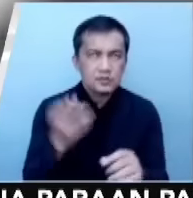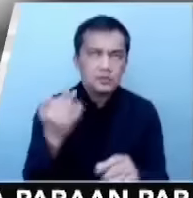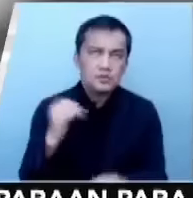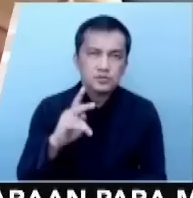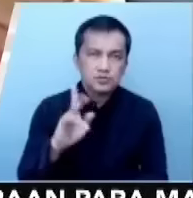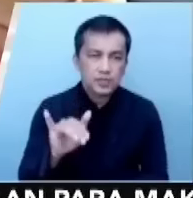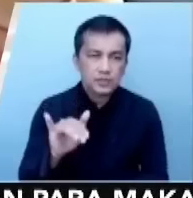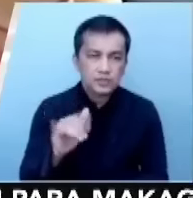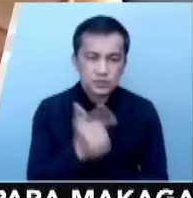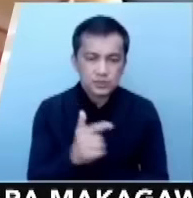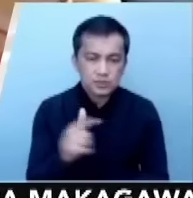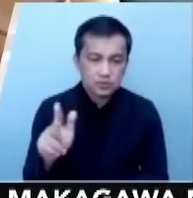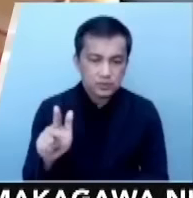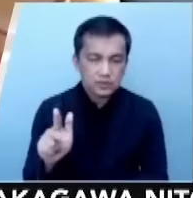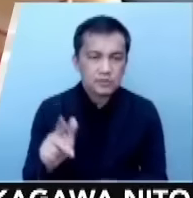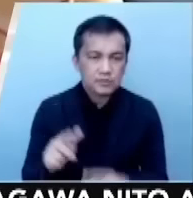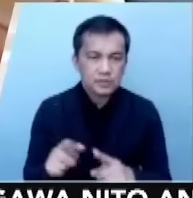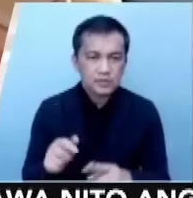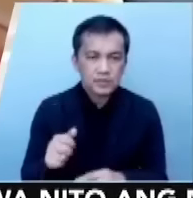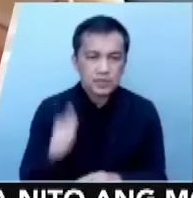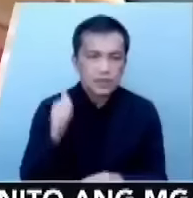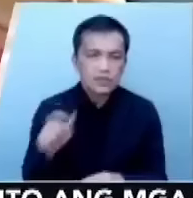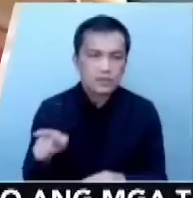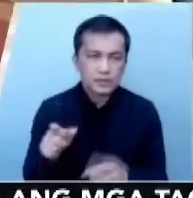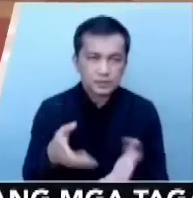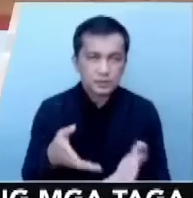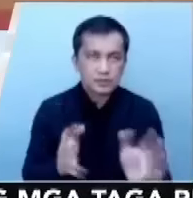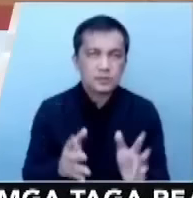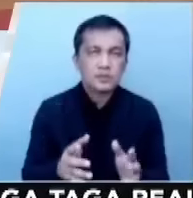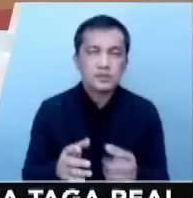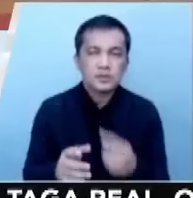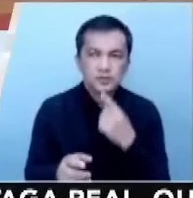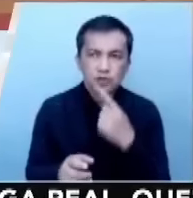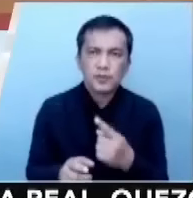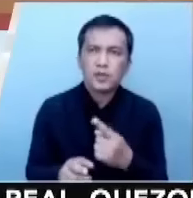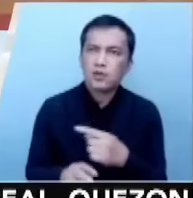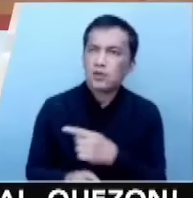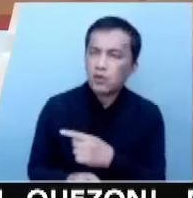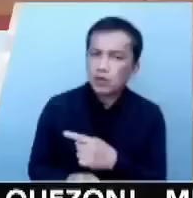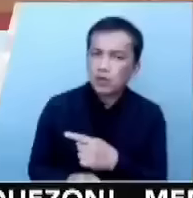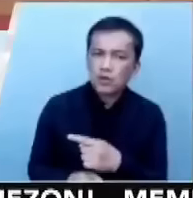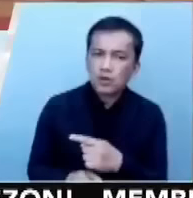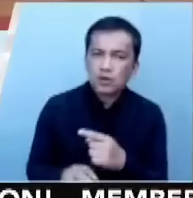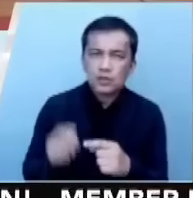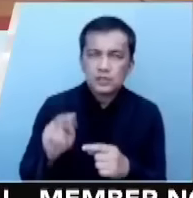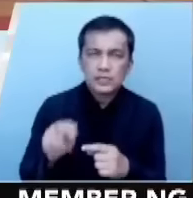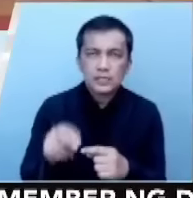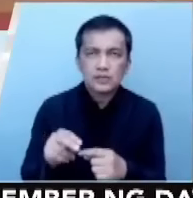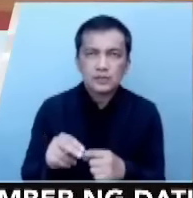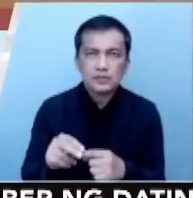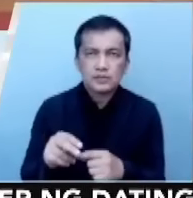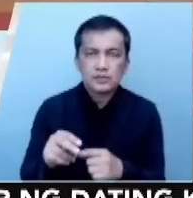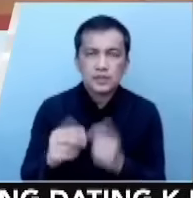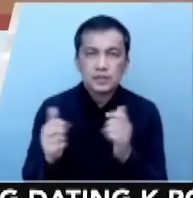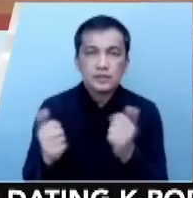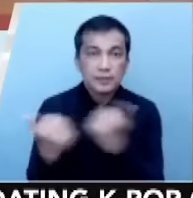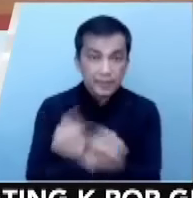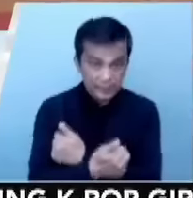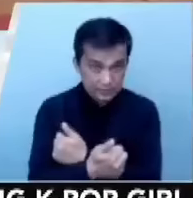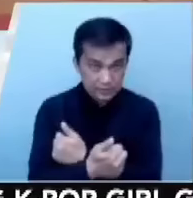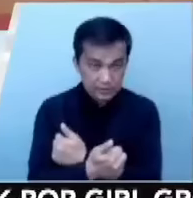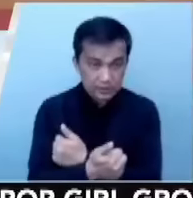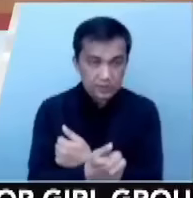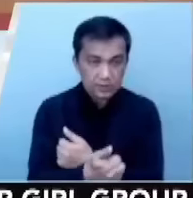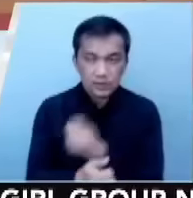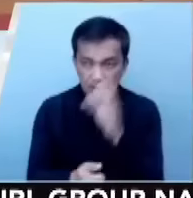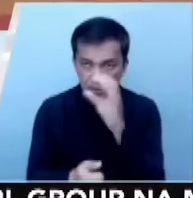pero ay pa rin ho nilang payagan. Ang katuwiran po nila, kailangan daw po may kapalitan siya. Maghanap siya ng